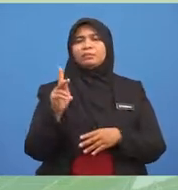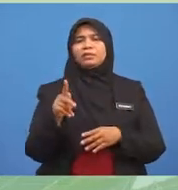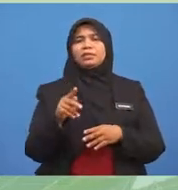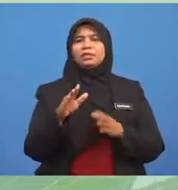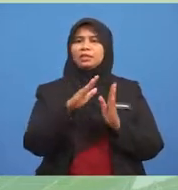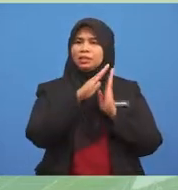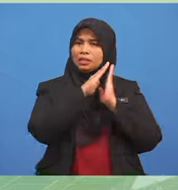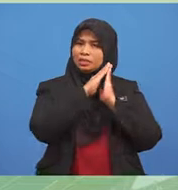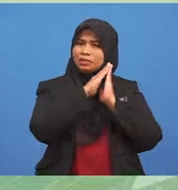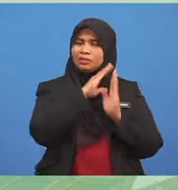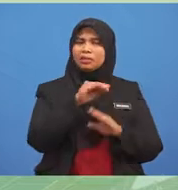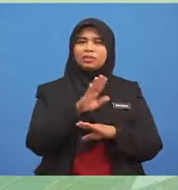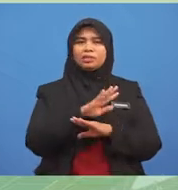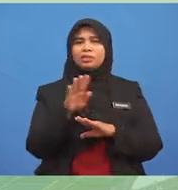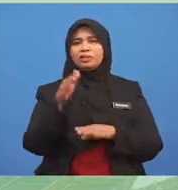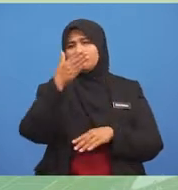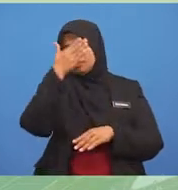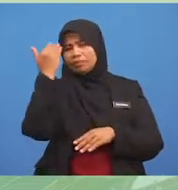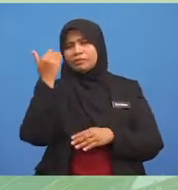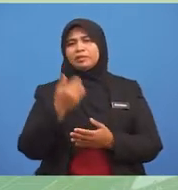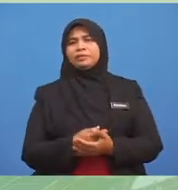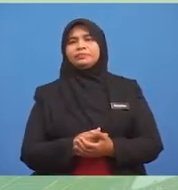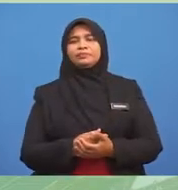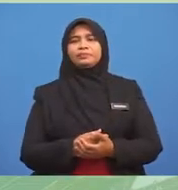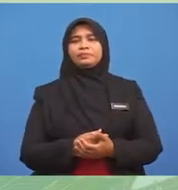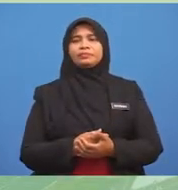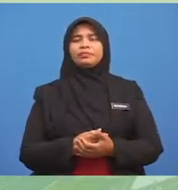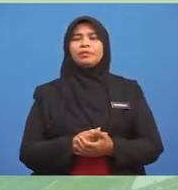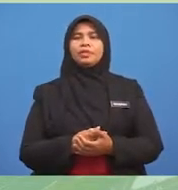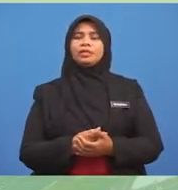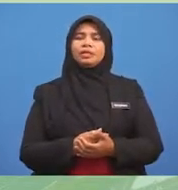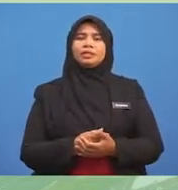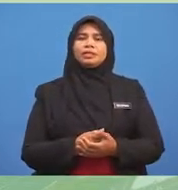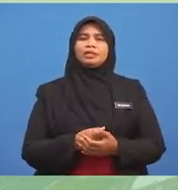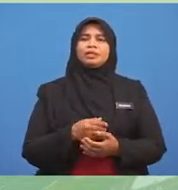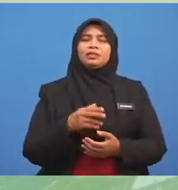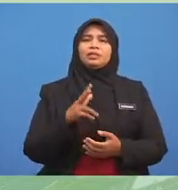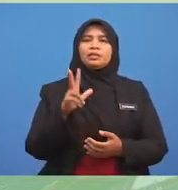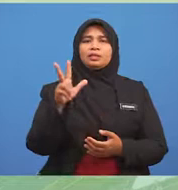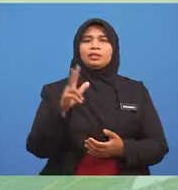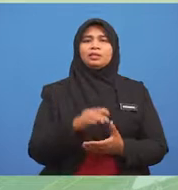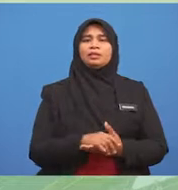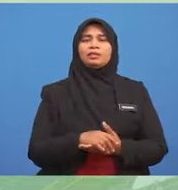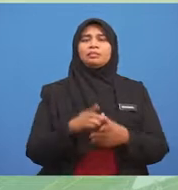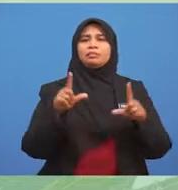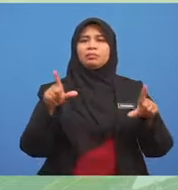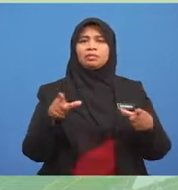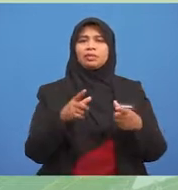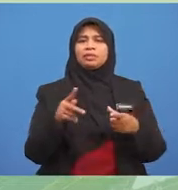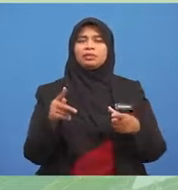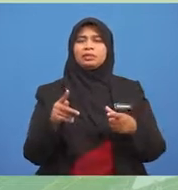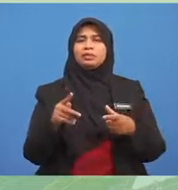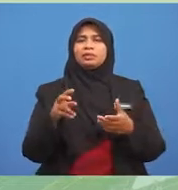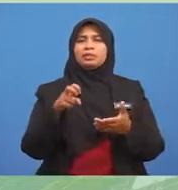yang tidak pernah tidur dan tidak lupa. Manakala tata cara yang ketiga ialah